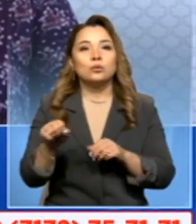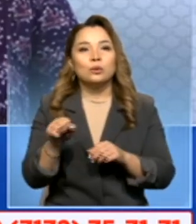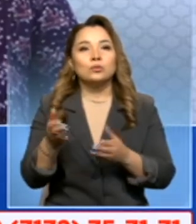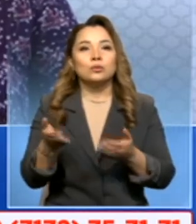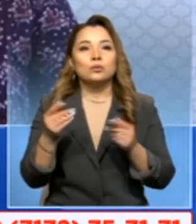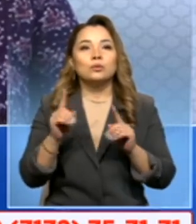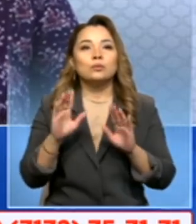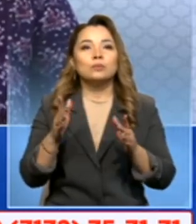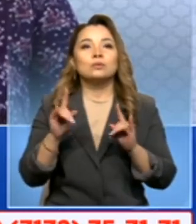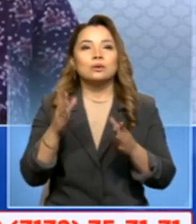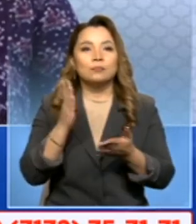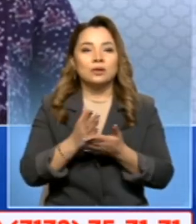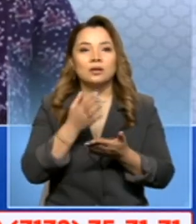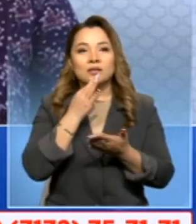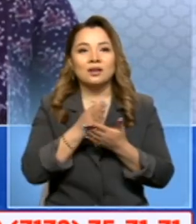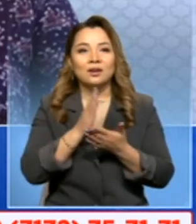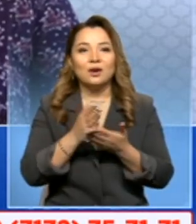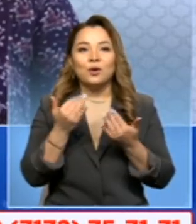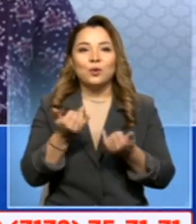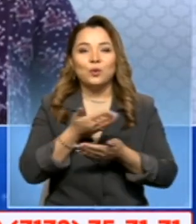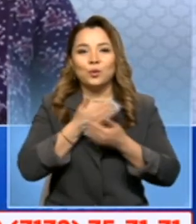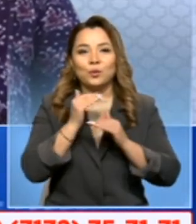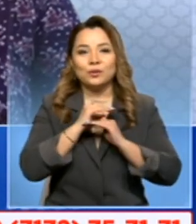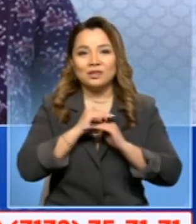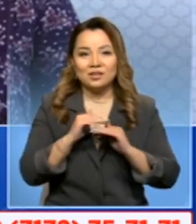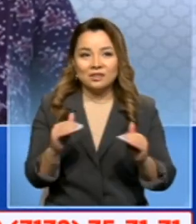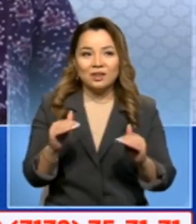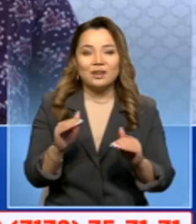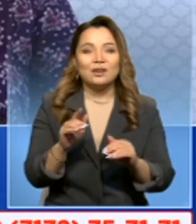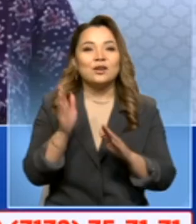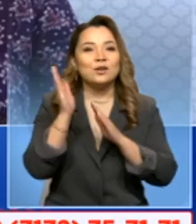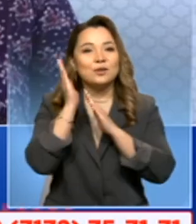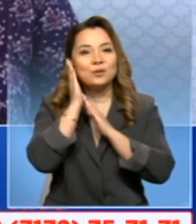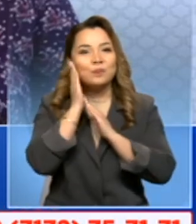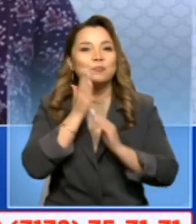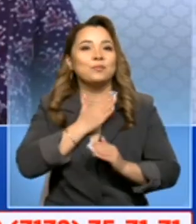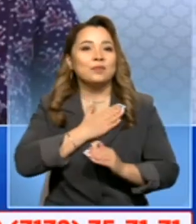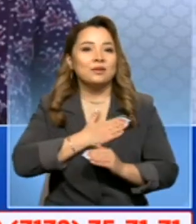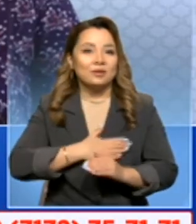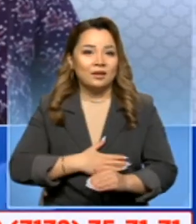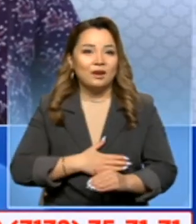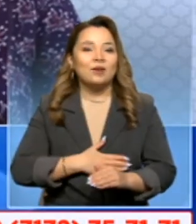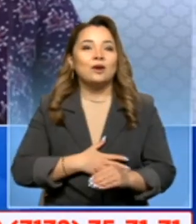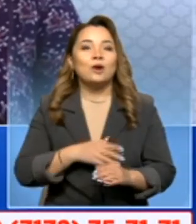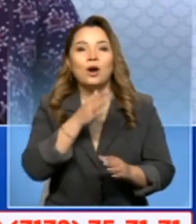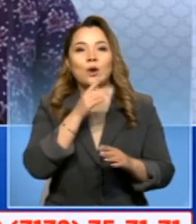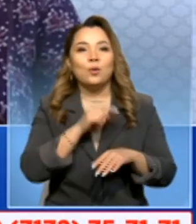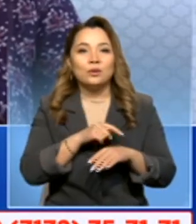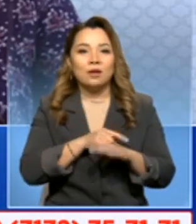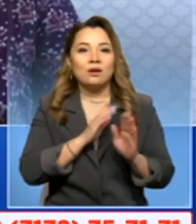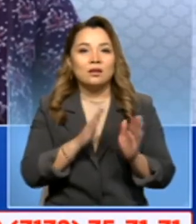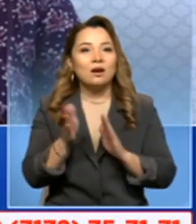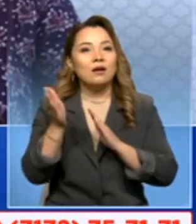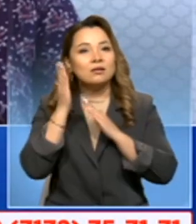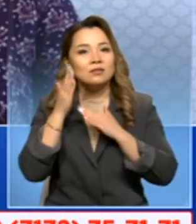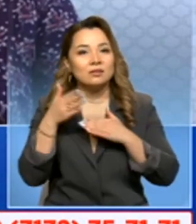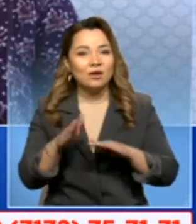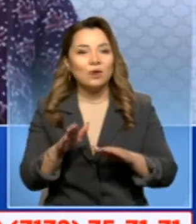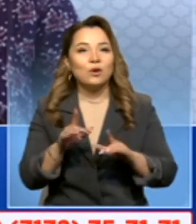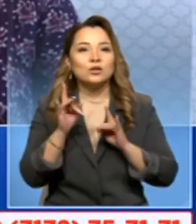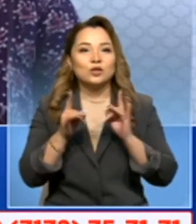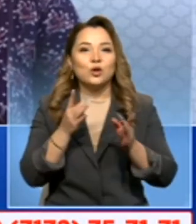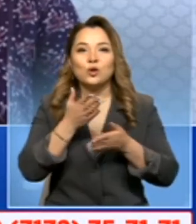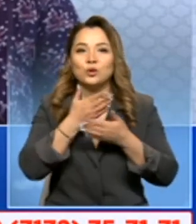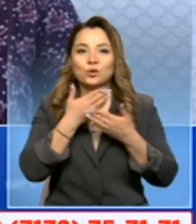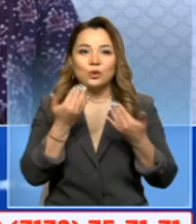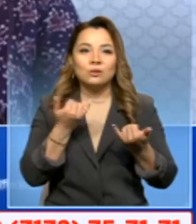не болды, не болды деп сөйтіп оятатын. Қазір оңай жоқ, тыныш, уақытылы ұйықтап, уақытылы тұрам. Жақсы, оңай қырыл жоқ